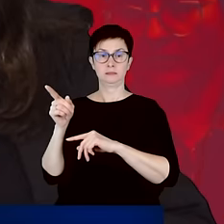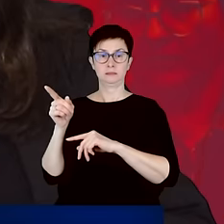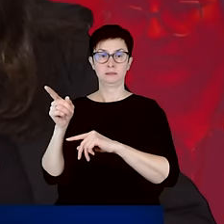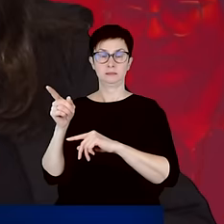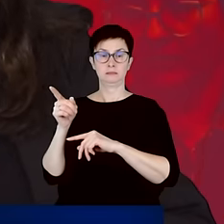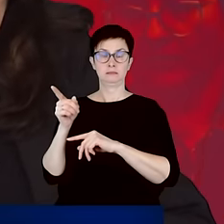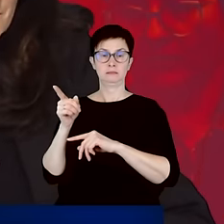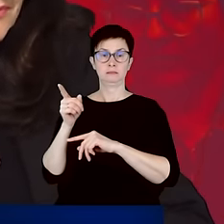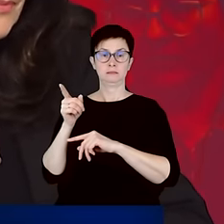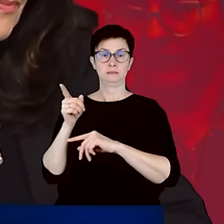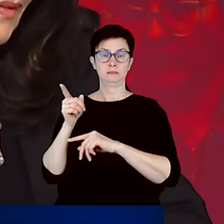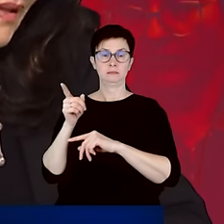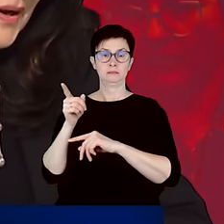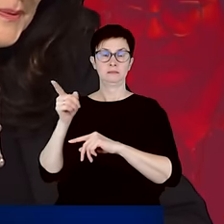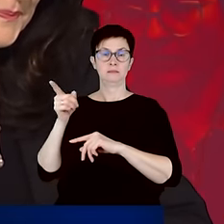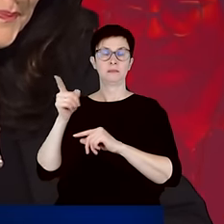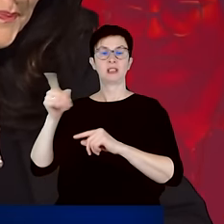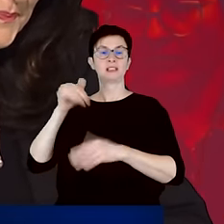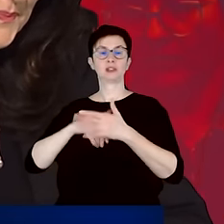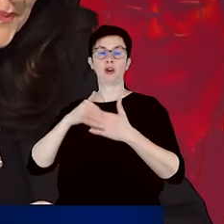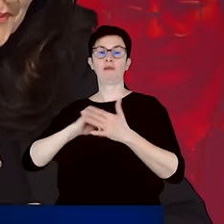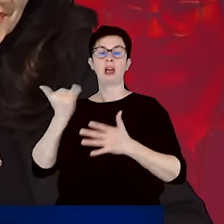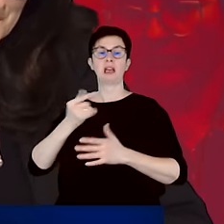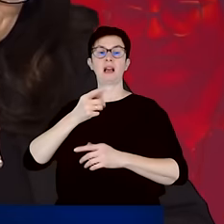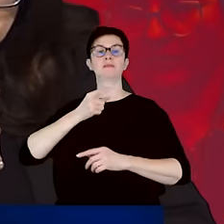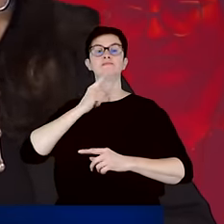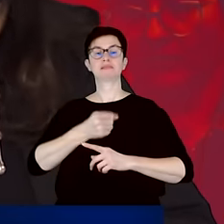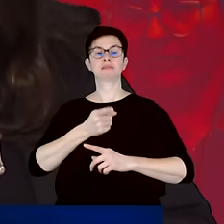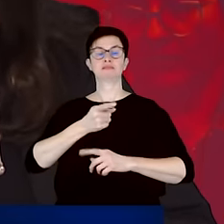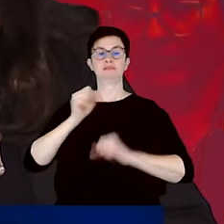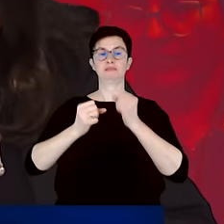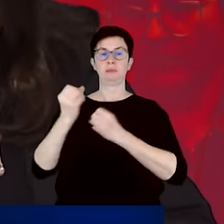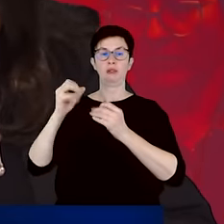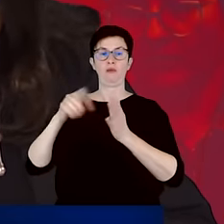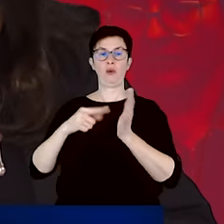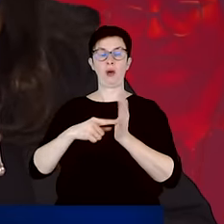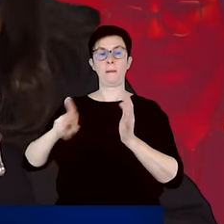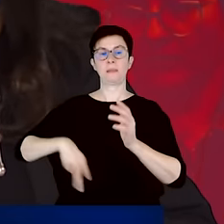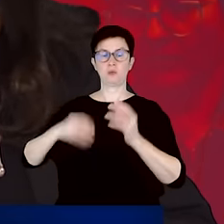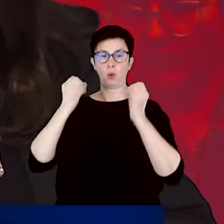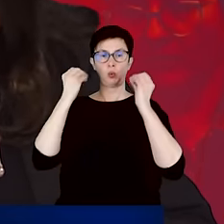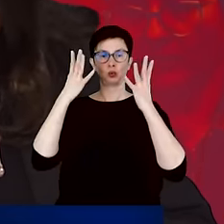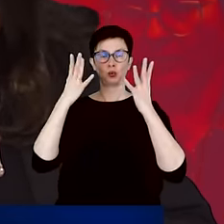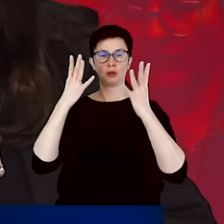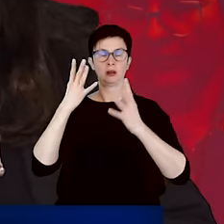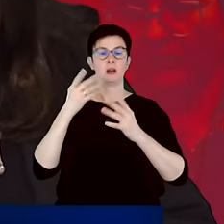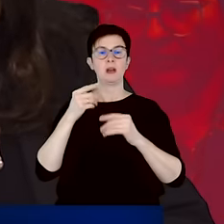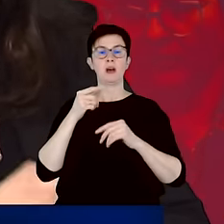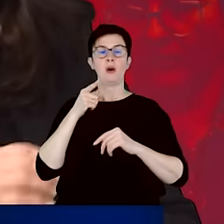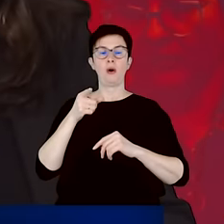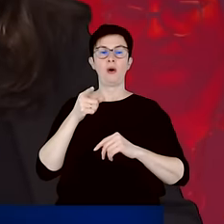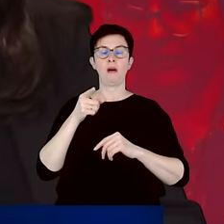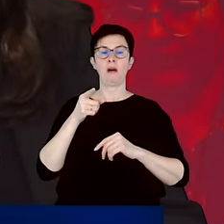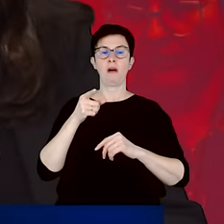prawnicze, w buty decydenta, wyroczni wchodzi właśnie Ministerstwo Kultury i resort kultury